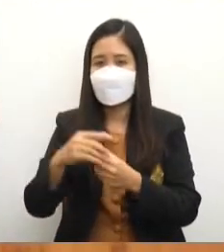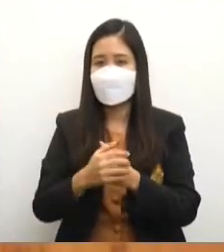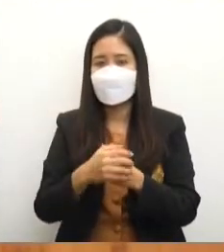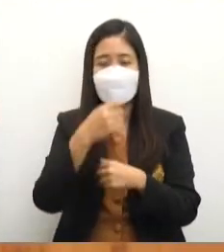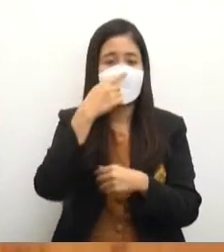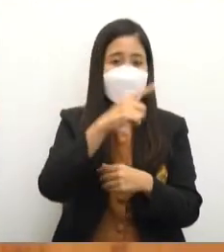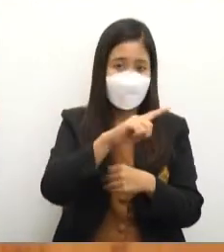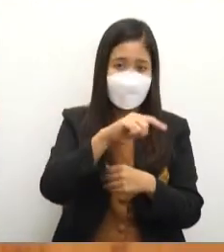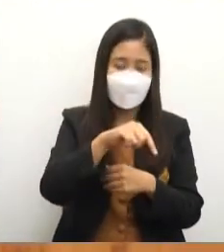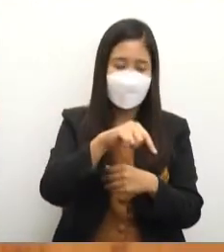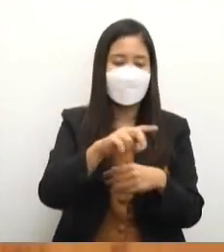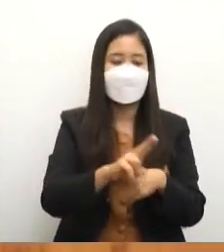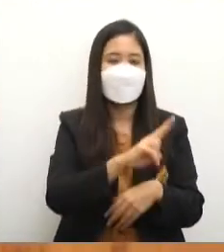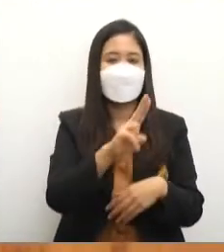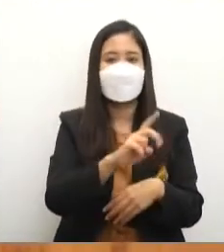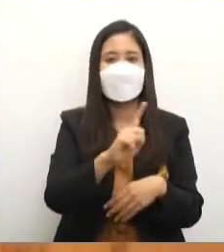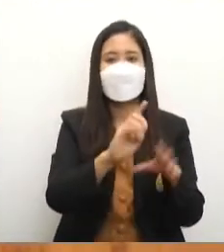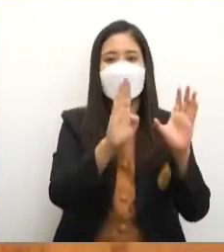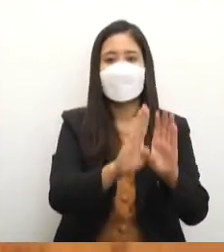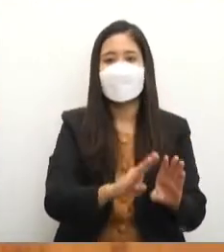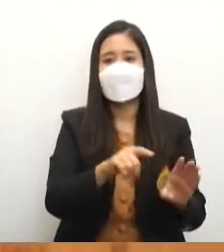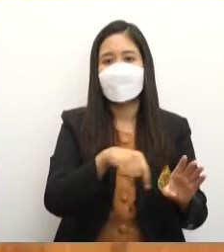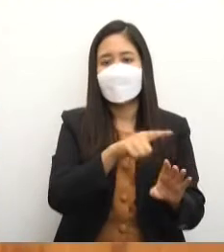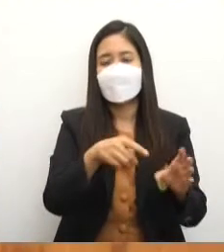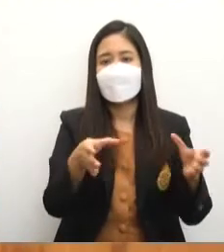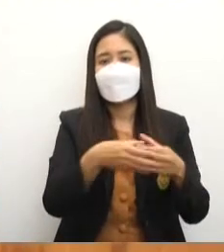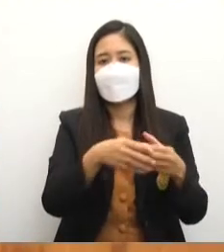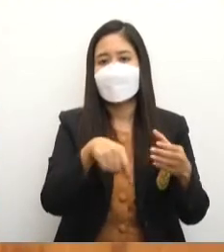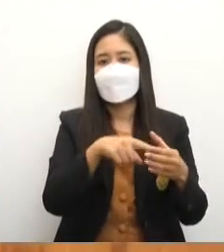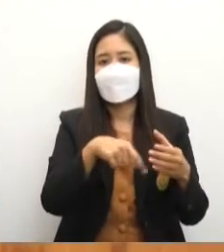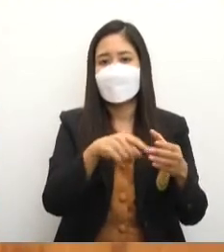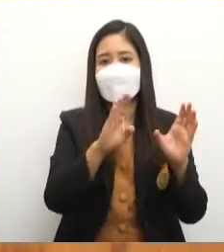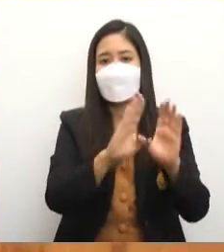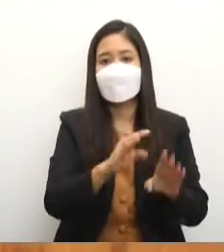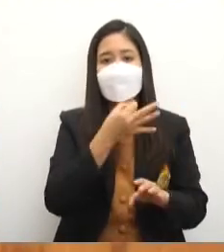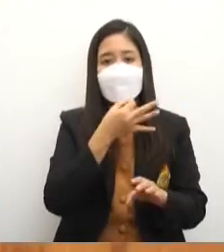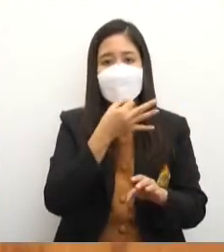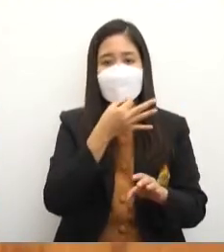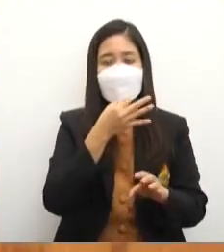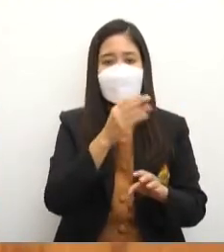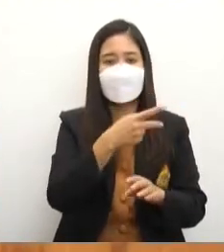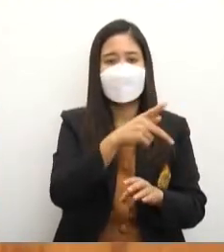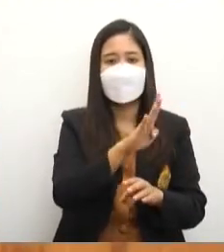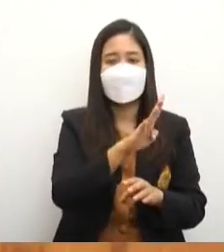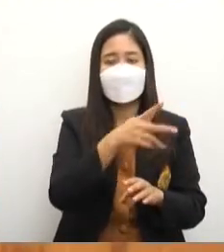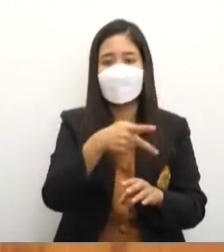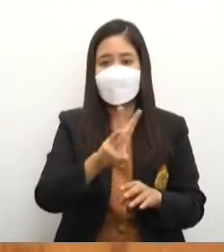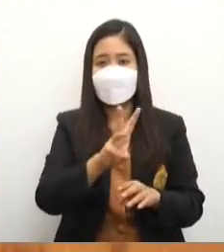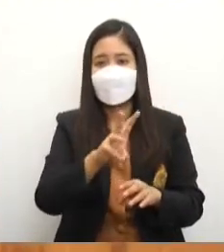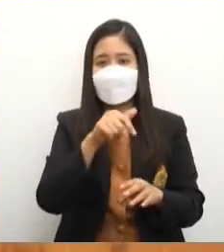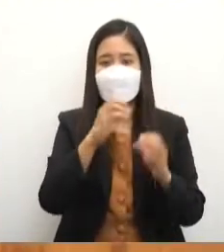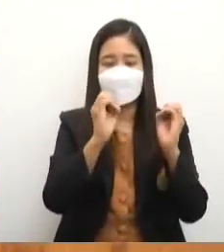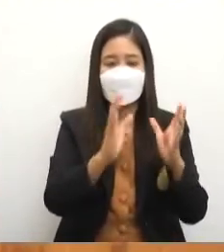ยนี่คือเราจะใช้ทั้ง3สาระเนี่ยเราจะใช้ในรูปแบบพี่ป.4ถึงป.6เป็นคุณครูตัว